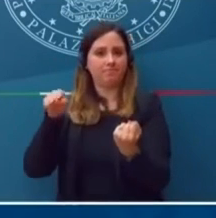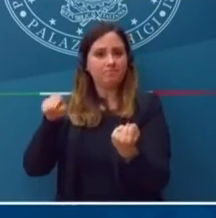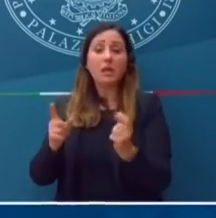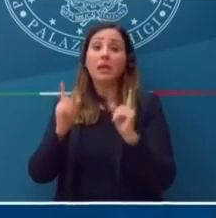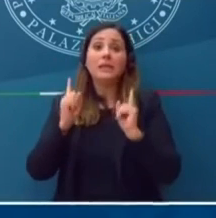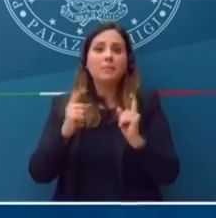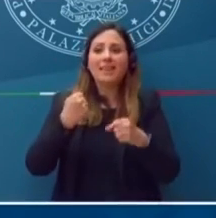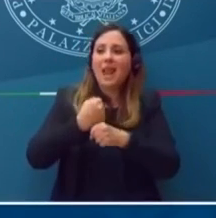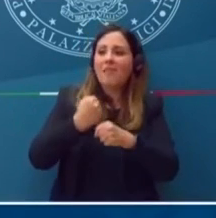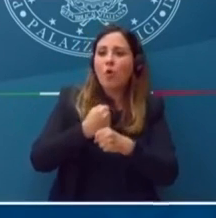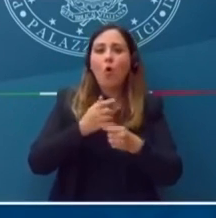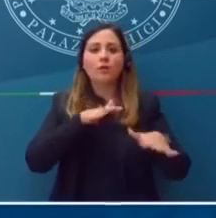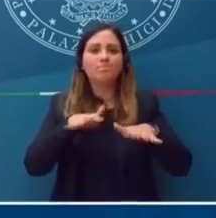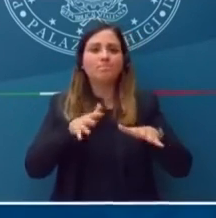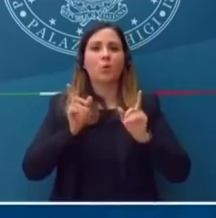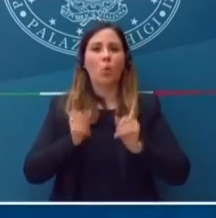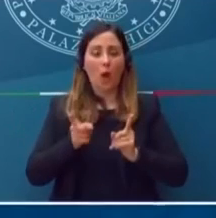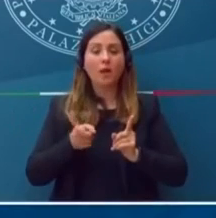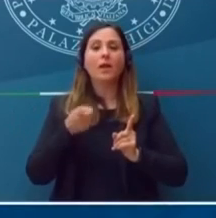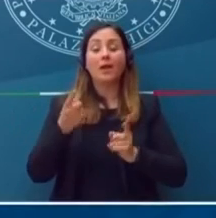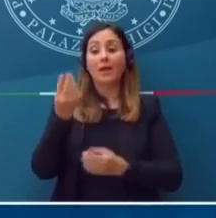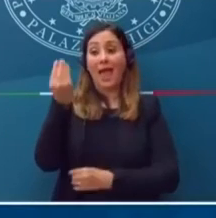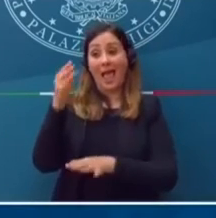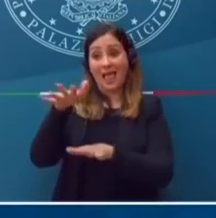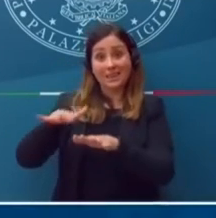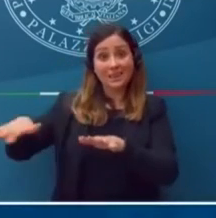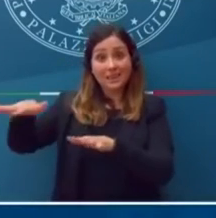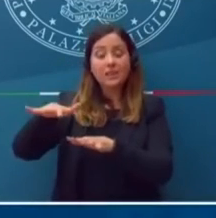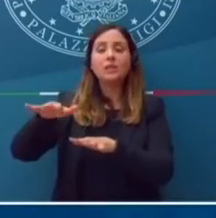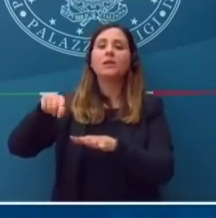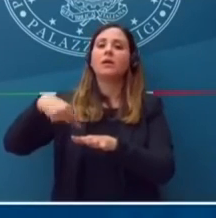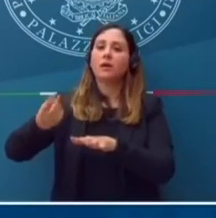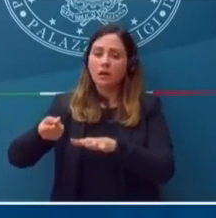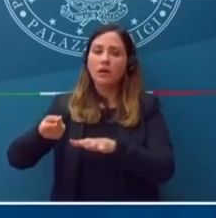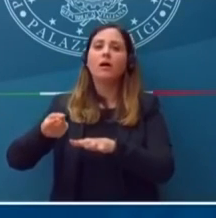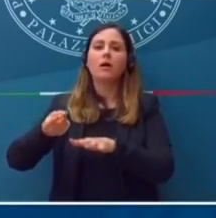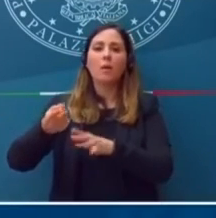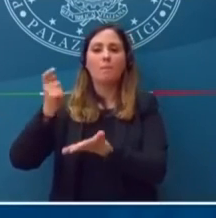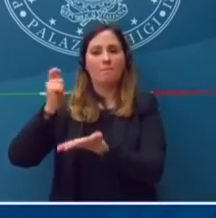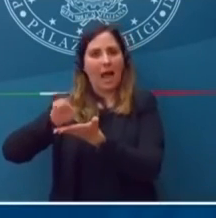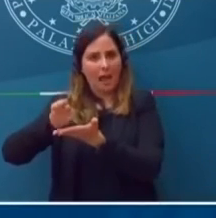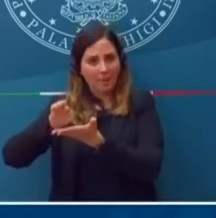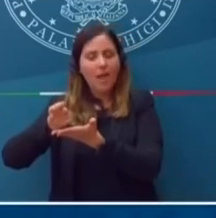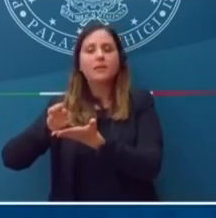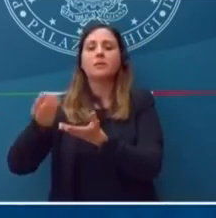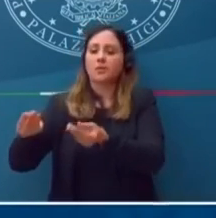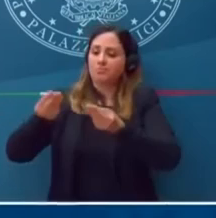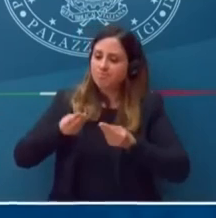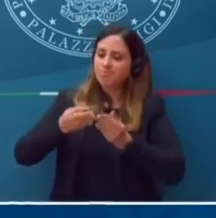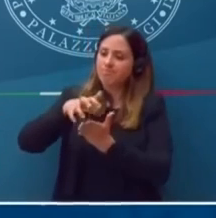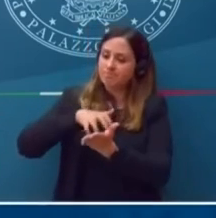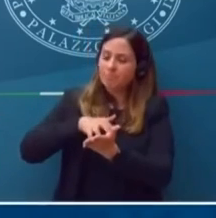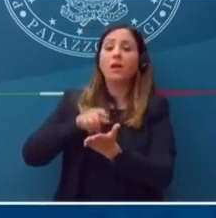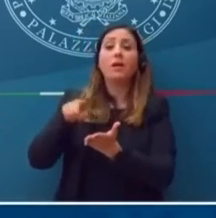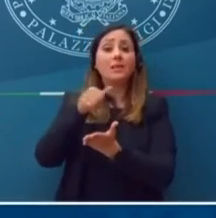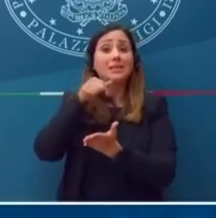corso, e gli enti poi danno riscontro di questi pagamenti e questo riscontro serve ad avere i pagamenti successivi